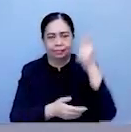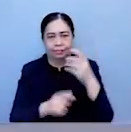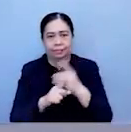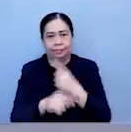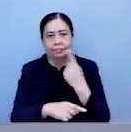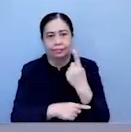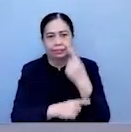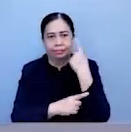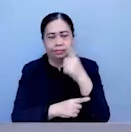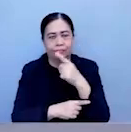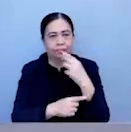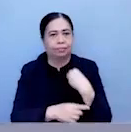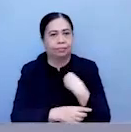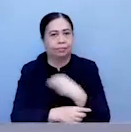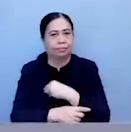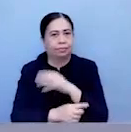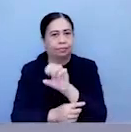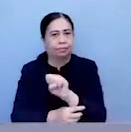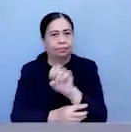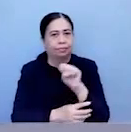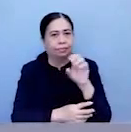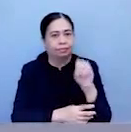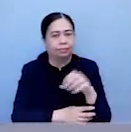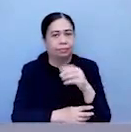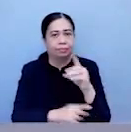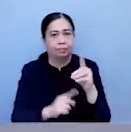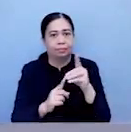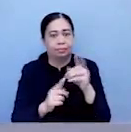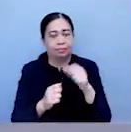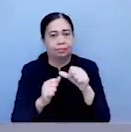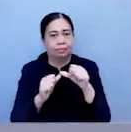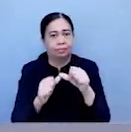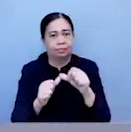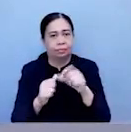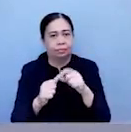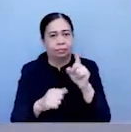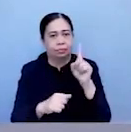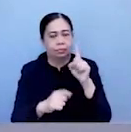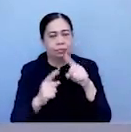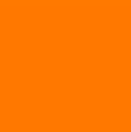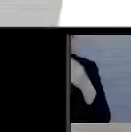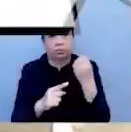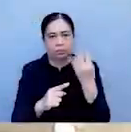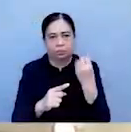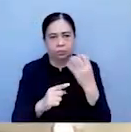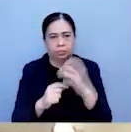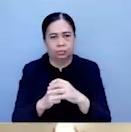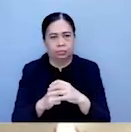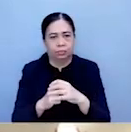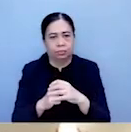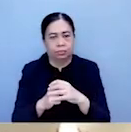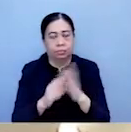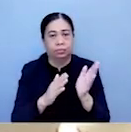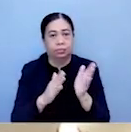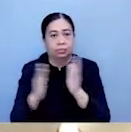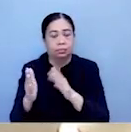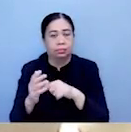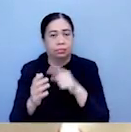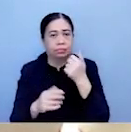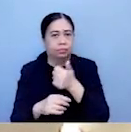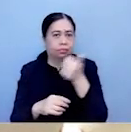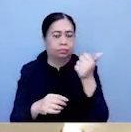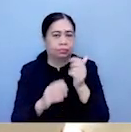1 para sa mga miyembro ng SSS na ang date of contingency ay 1 to 15. At sa December 4 naman, para sa iba